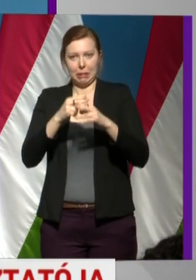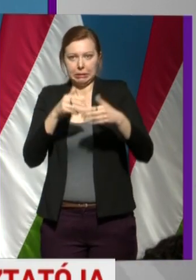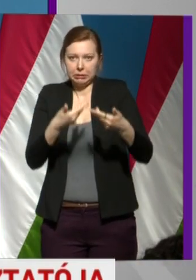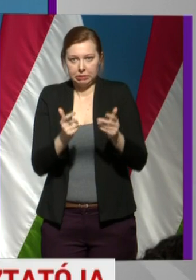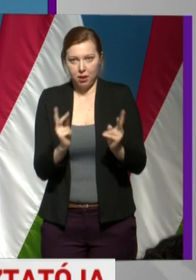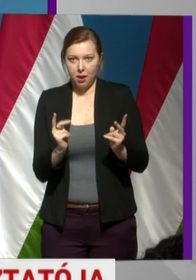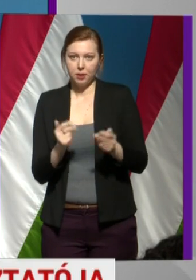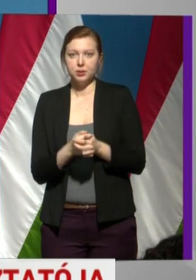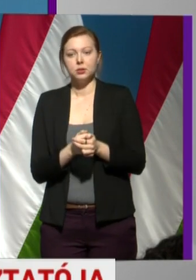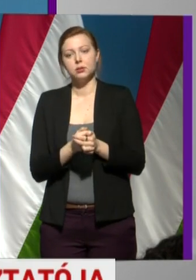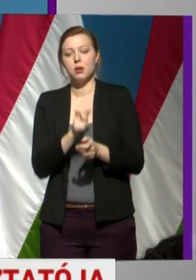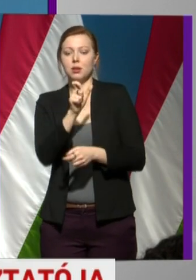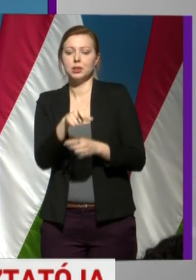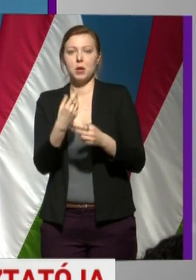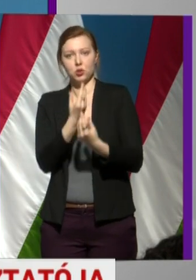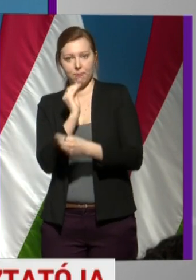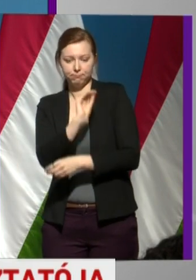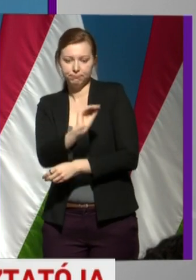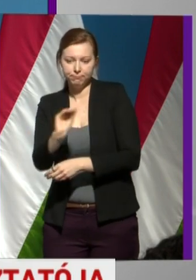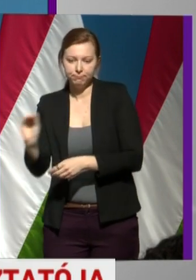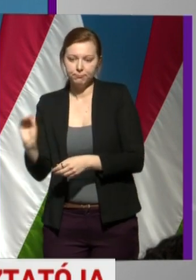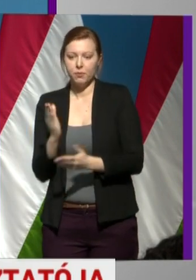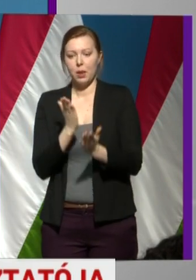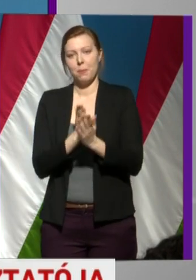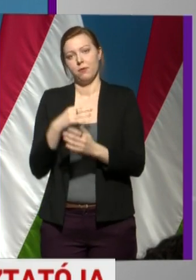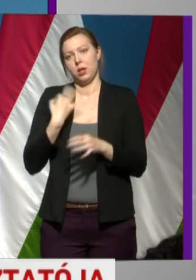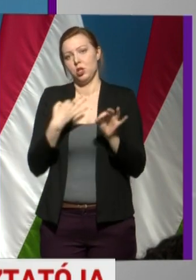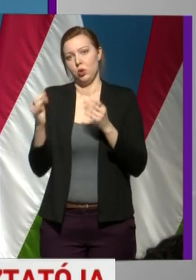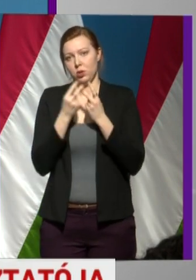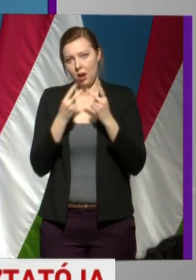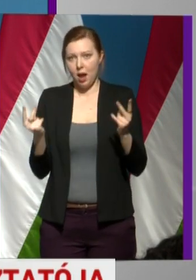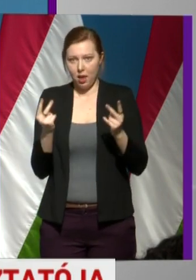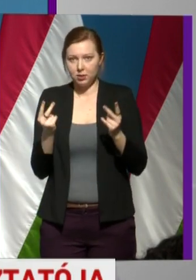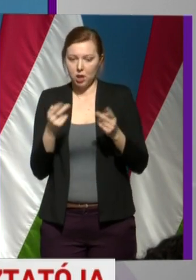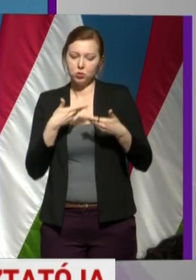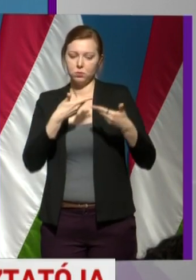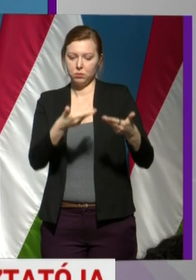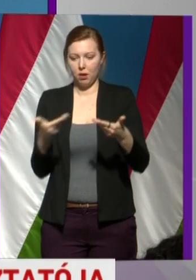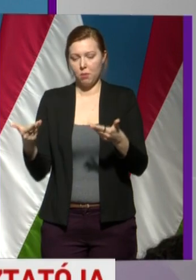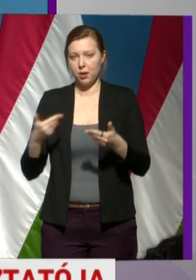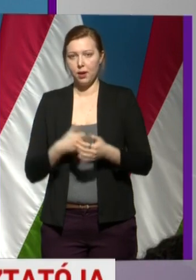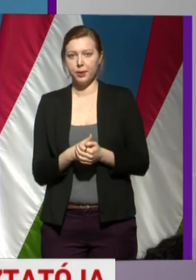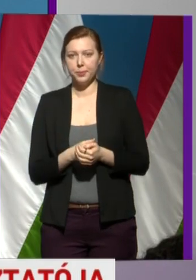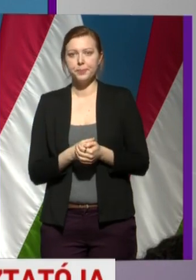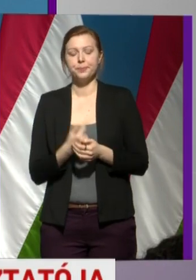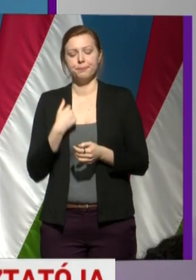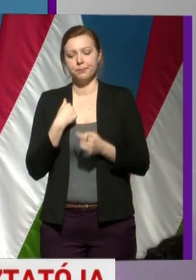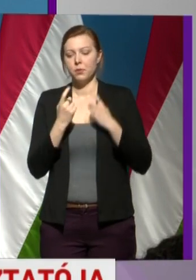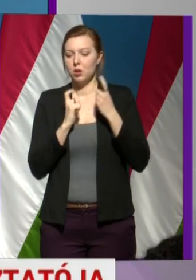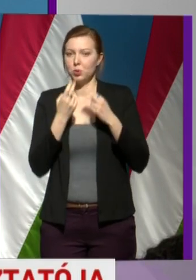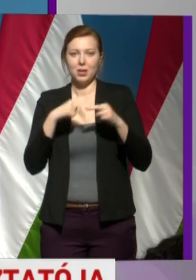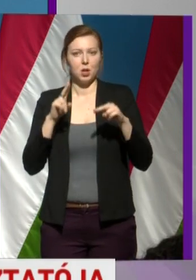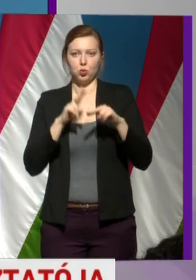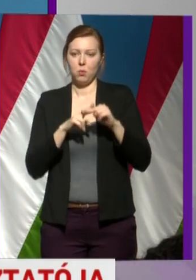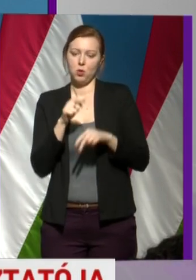megbetegedhettek, személyesen értesítést fognak kapni, és a megfelelő egészségügyi ellátásban fognak részesülni. Azt gondolom, hogy ennél többet